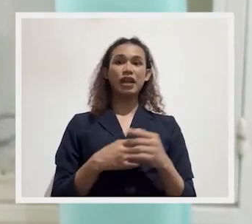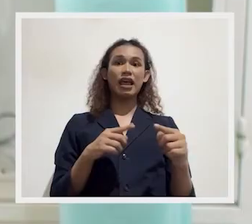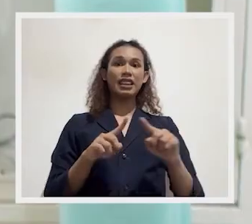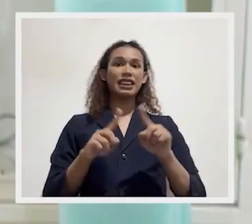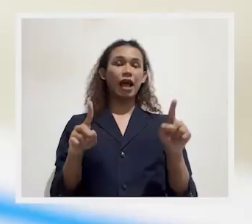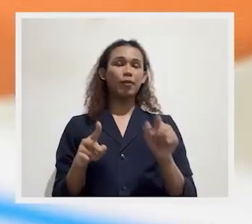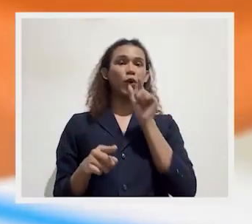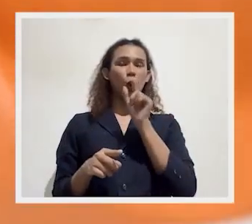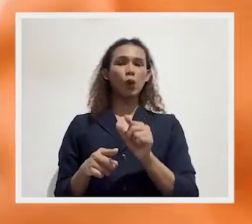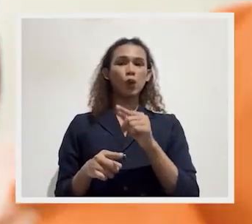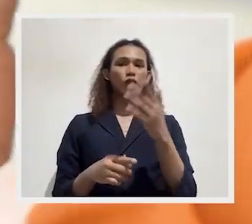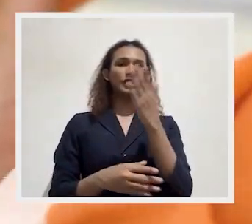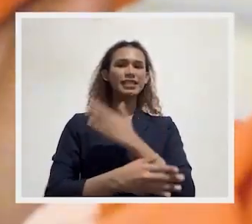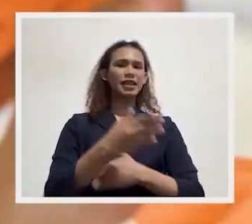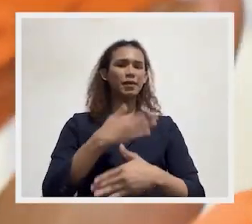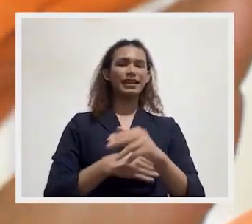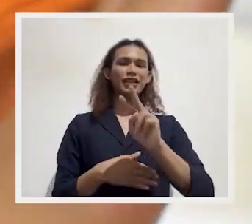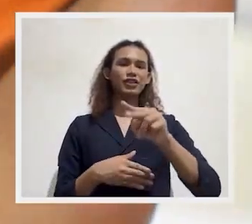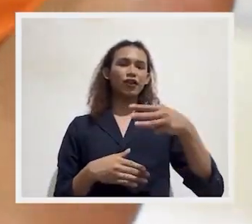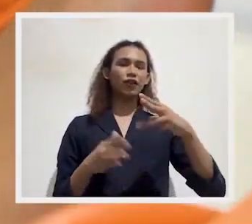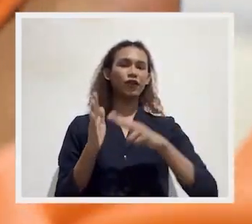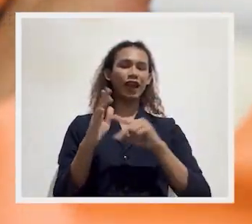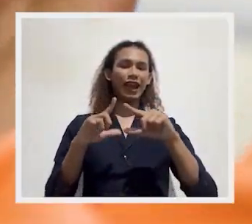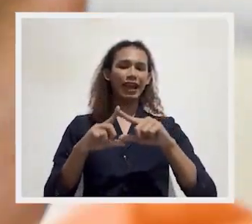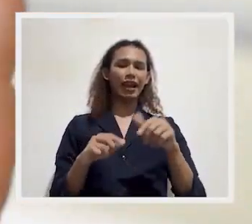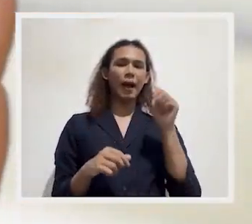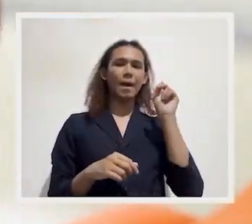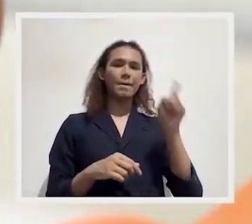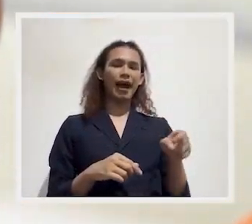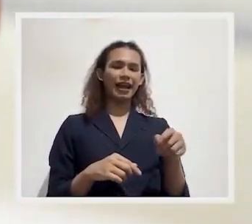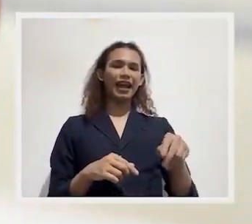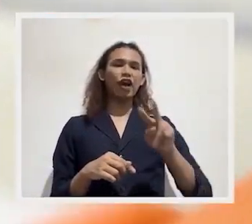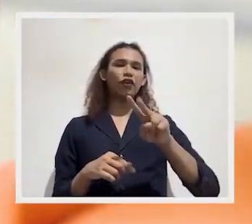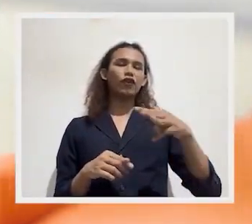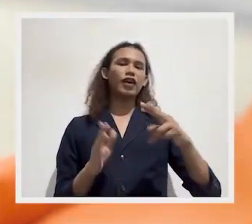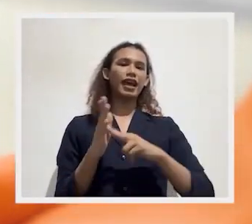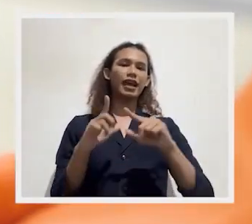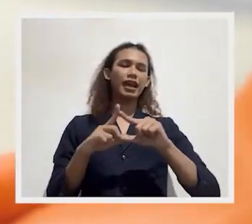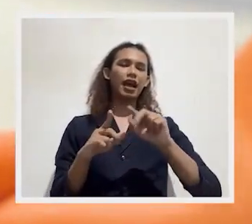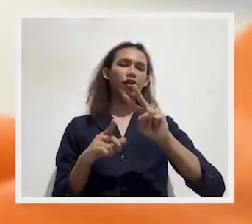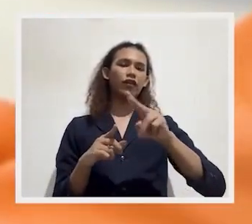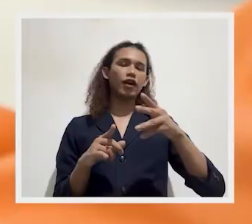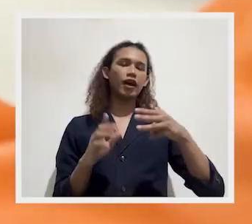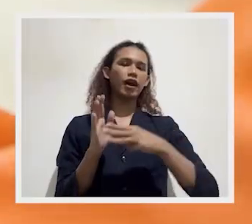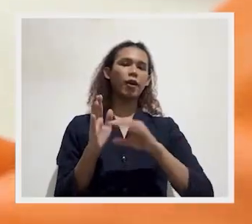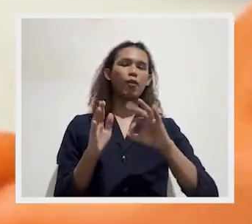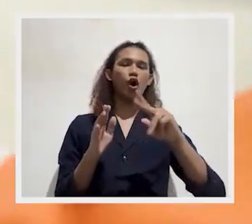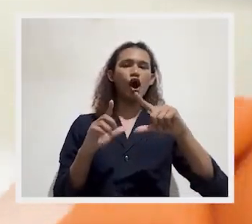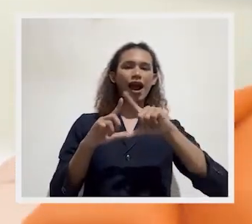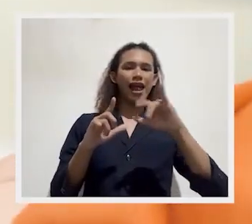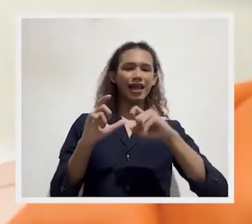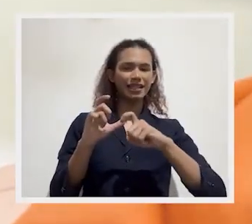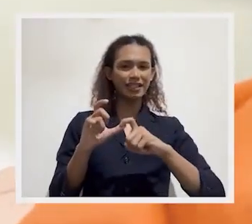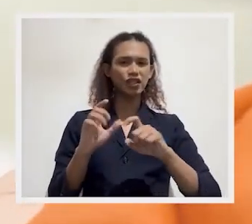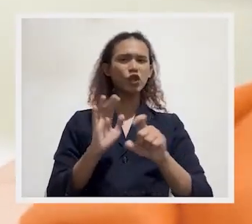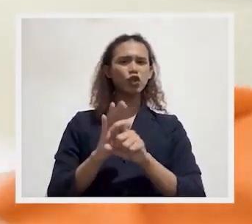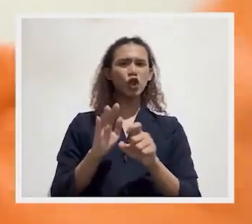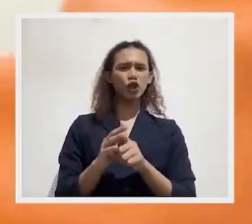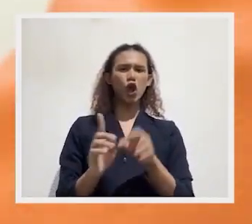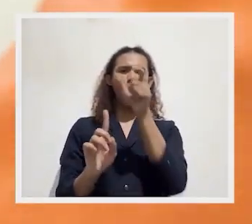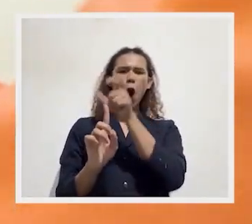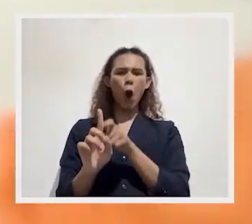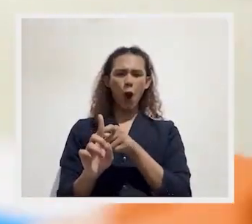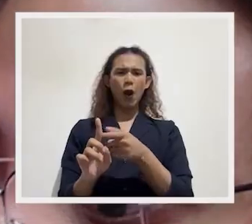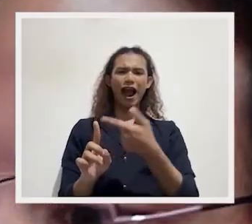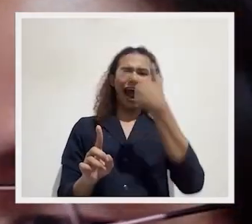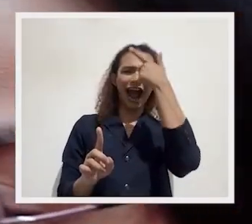Sementara untuk pengambilan spesimen darah vena dapat dilakukan pada vena femoralis. Pengambilan spesimen darah harus dilakukan oleh